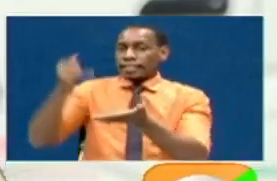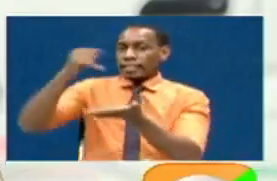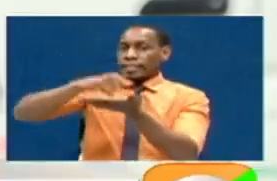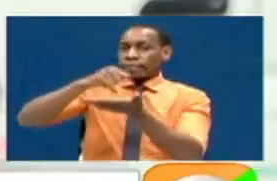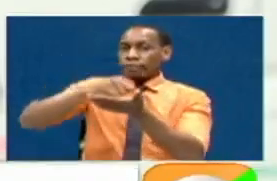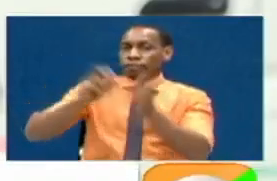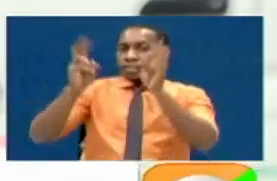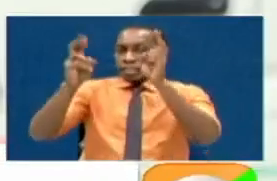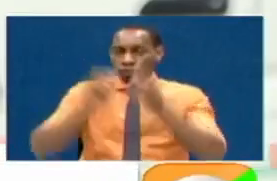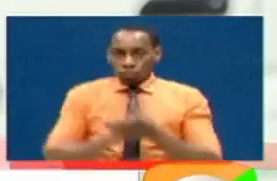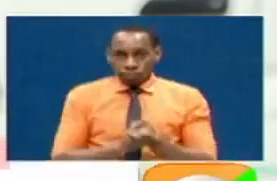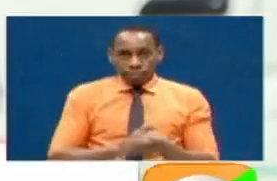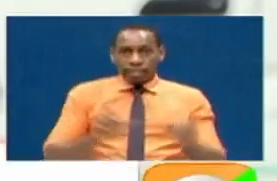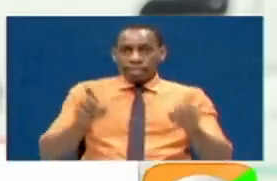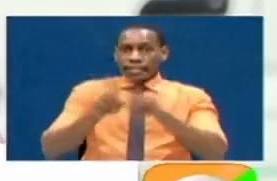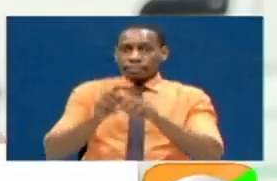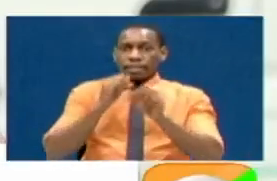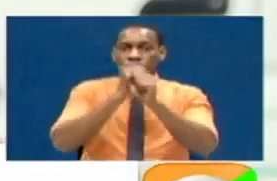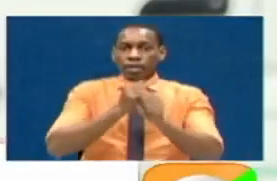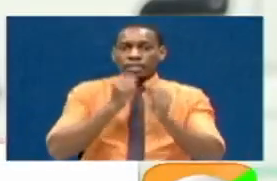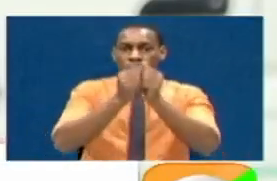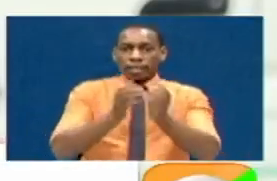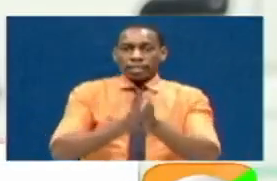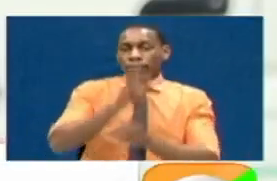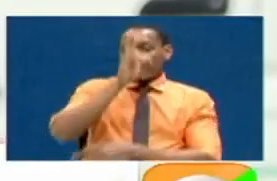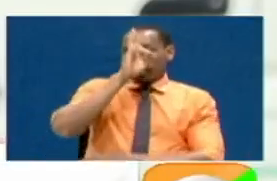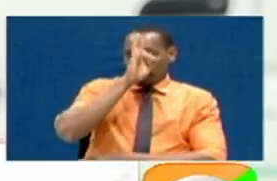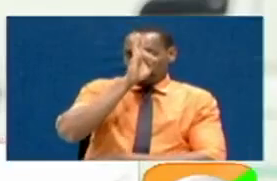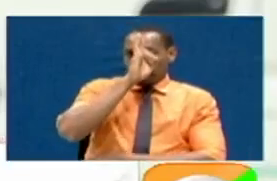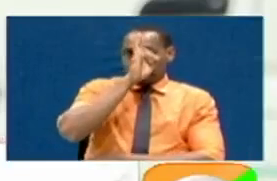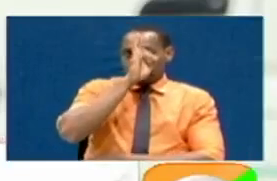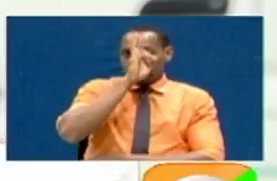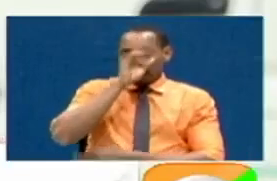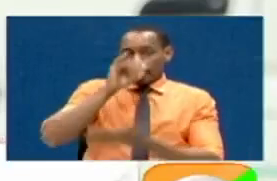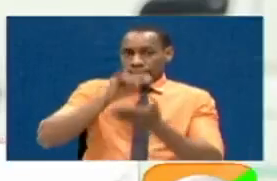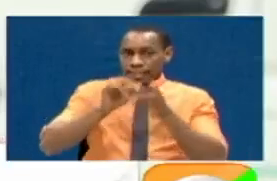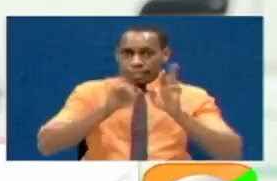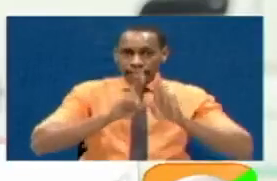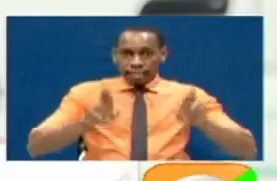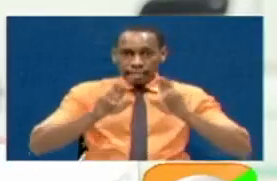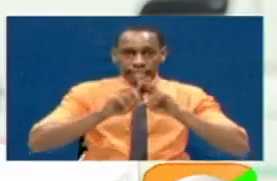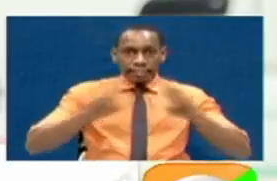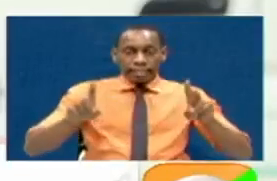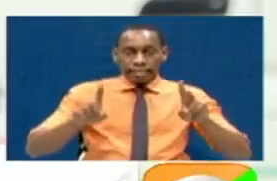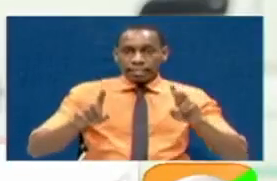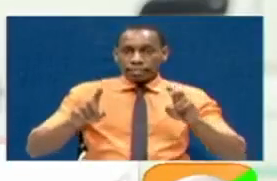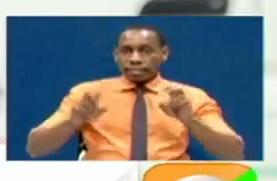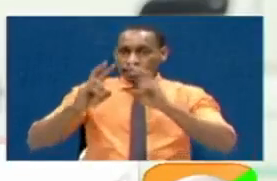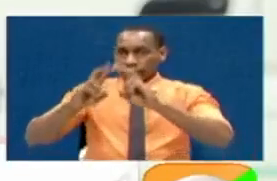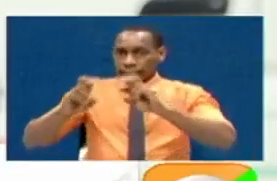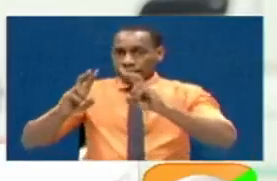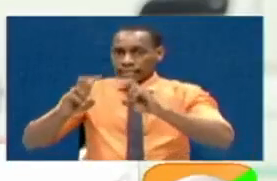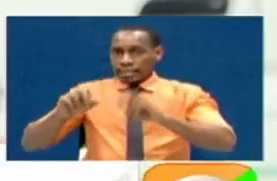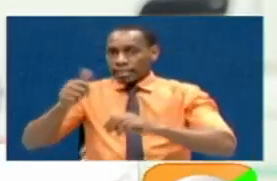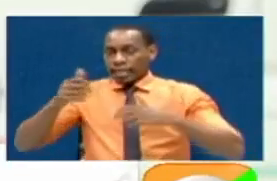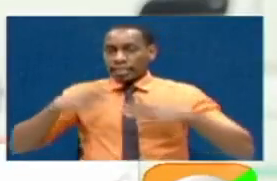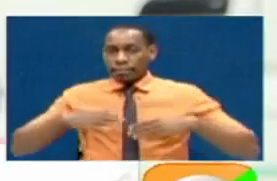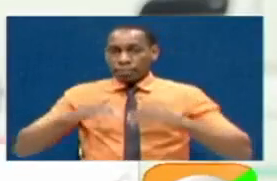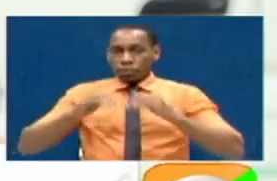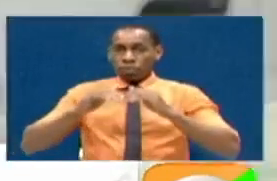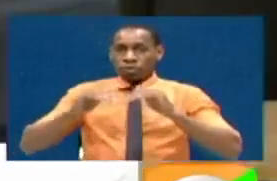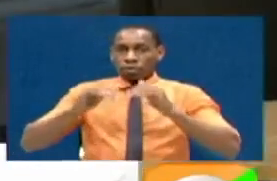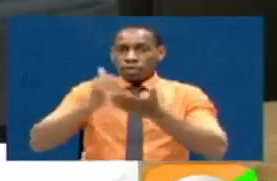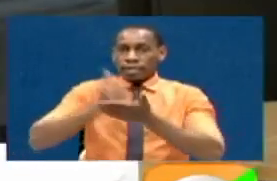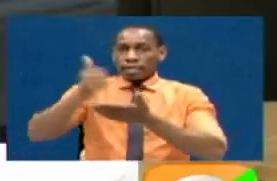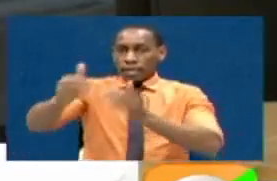in this matter. And we are cooperating with the law enforcement authorities who have already initiated the contact tracing for quarantine